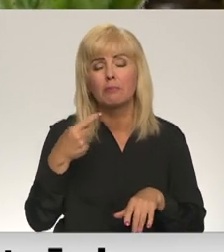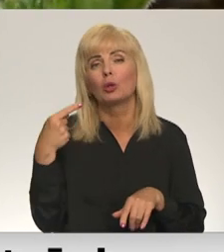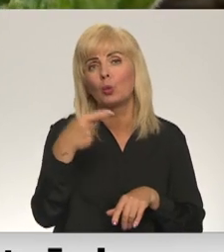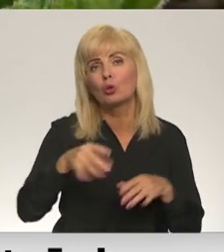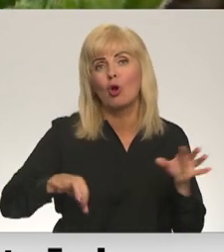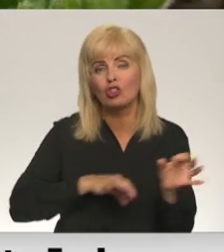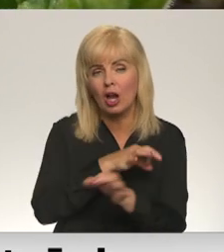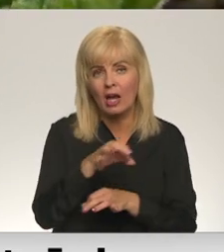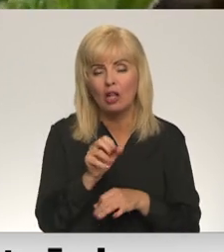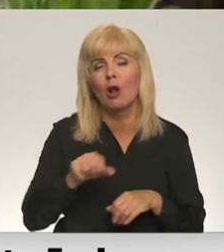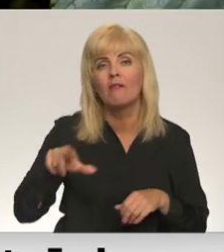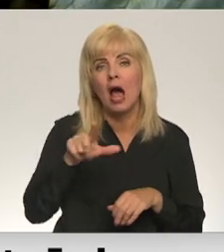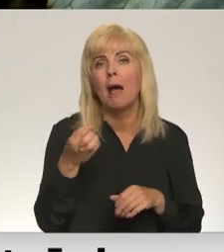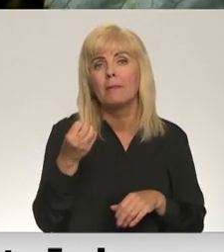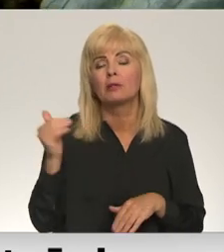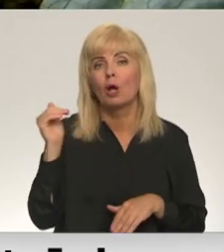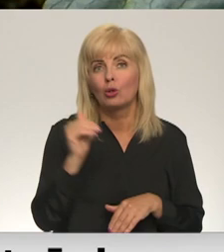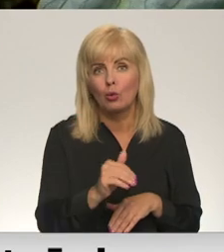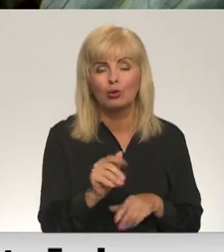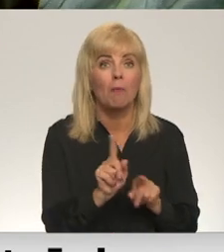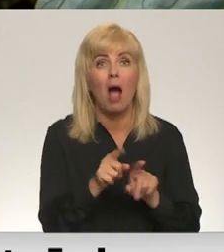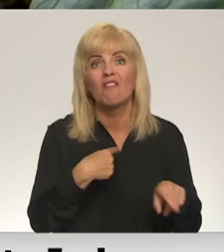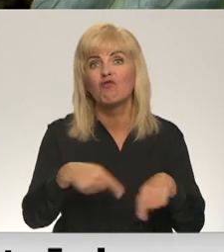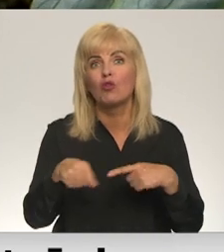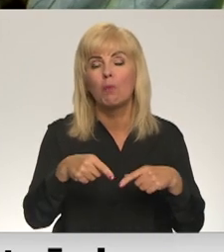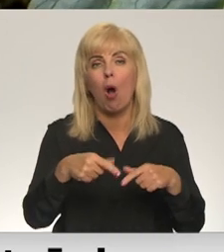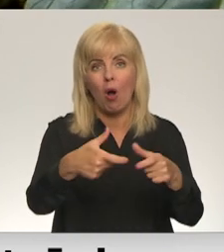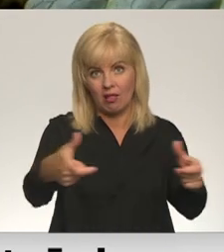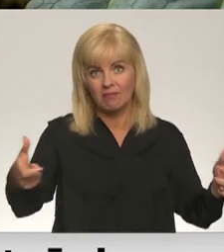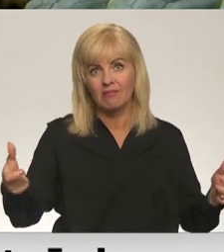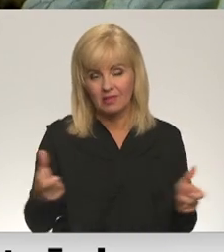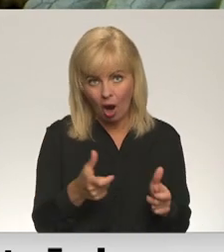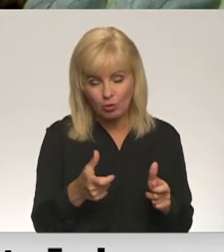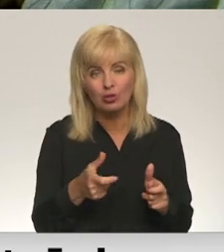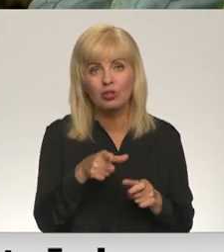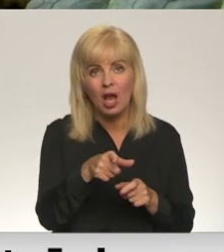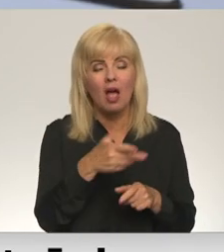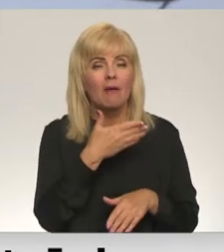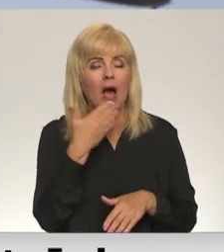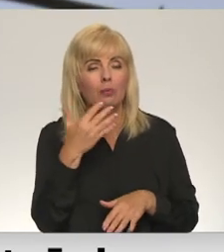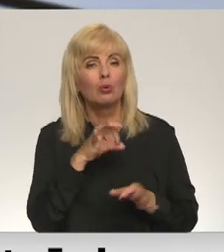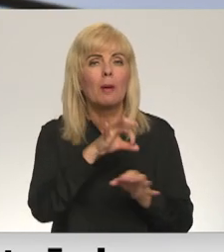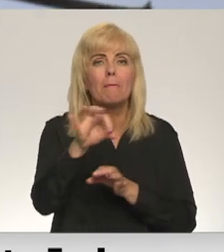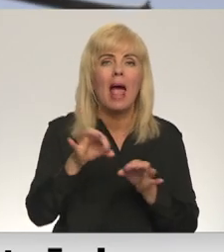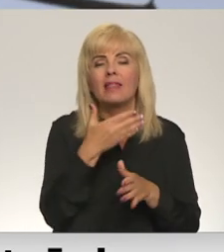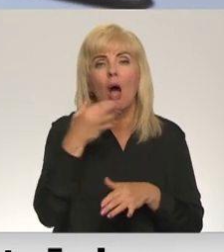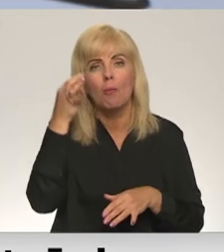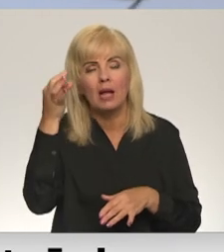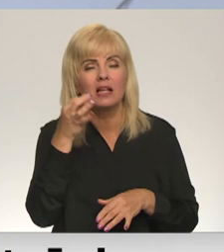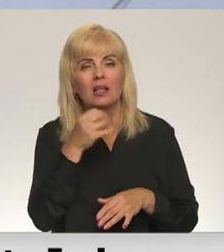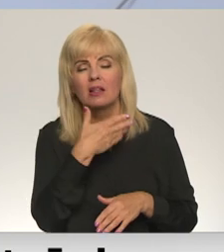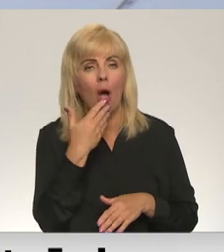hektāri, kas ir vairāk nekā 15 tūkstoši futbola laukuma izmērā. Tiesa mērījumi var nebūt precīzi, jo tam nav piešķirts